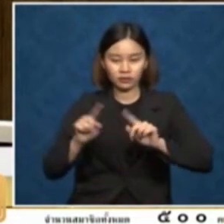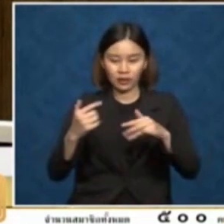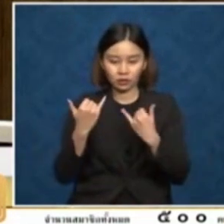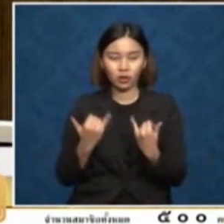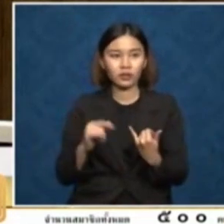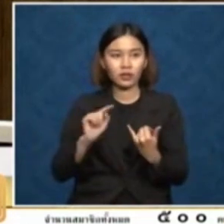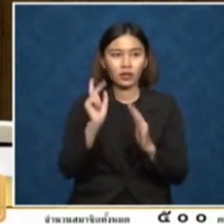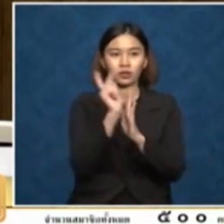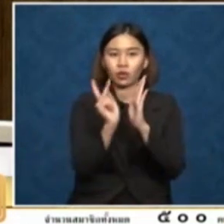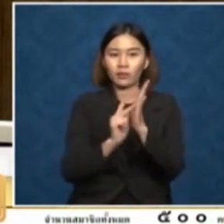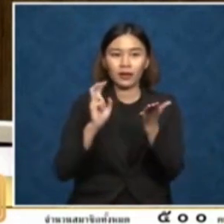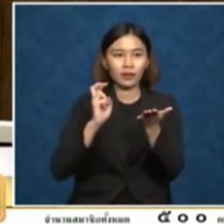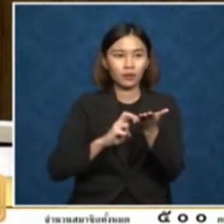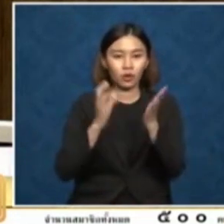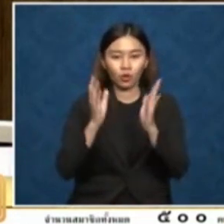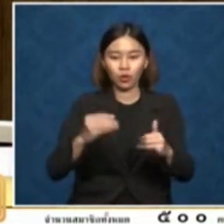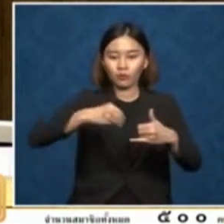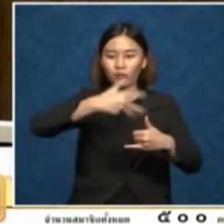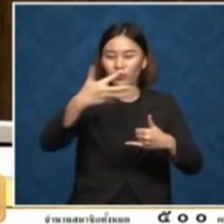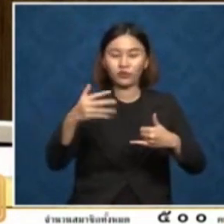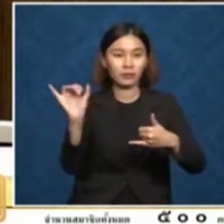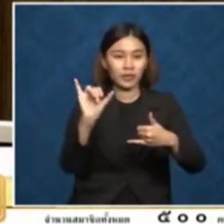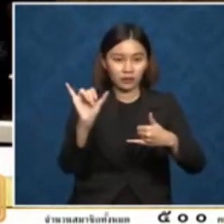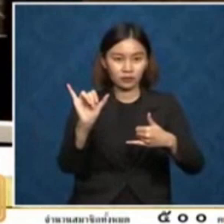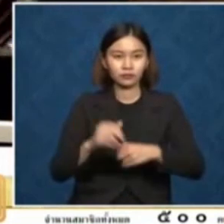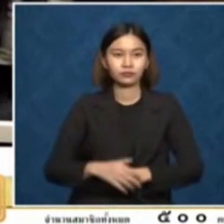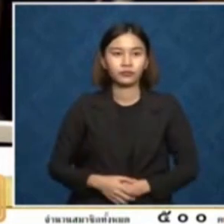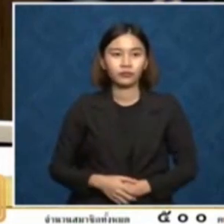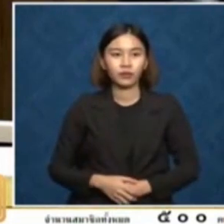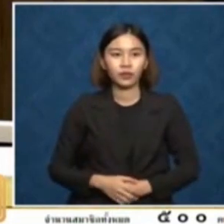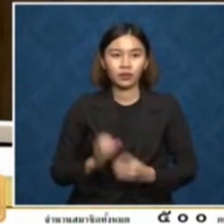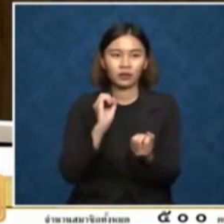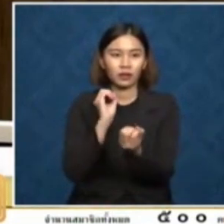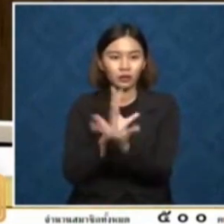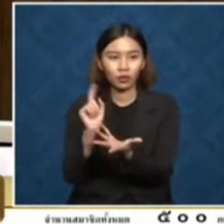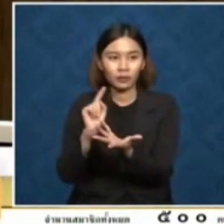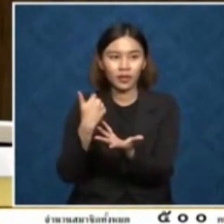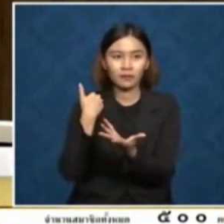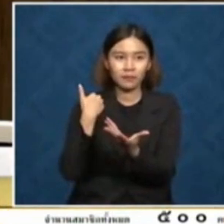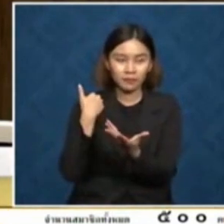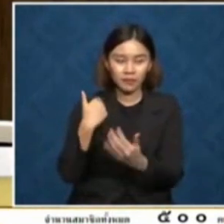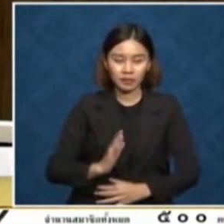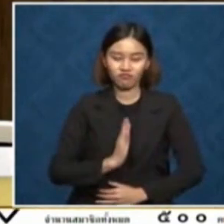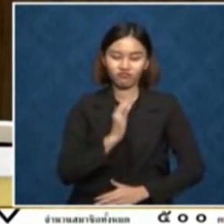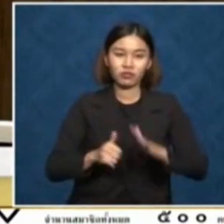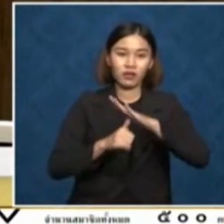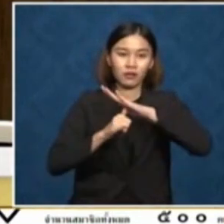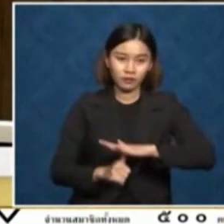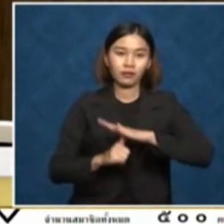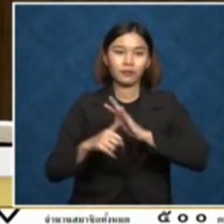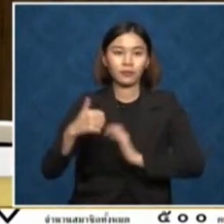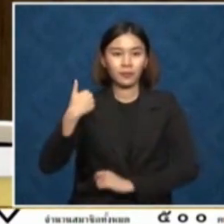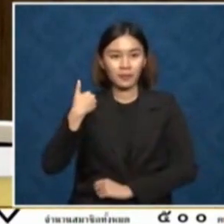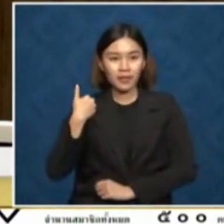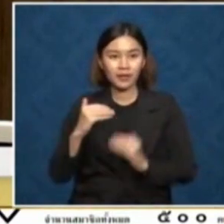ต่ปัจจุบันยังไม่มีกฎหมายรับรองบุคคลผู้มีความหลากหลายทางเพศจึงส่งผลให้เกิดการละเมิดศักดิ์ศรีความเป็นมนุ